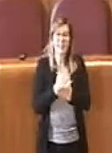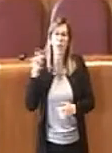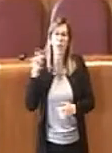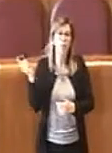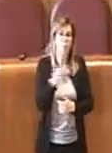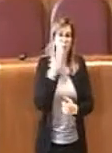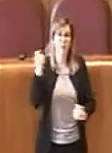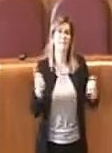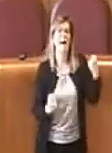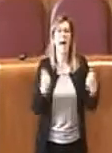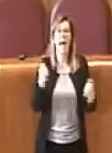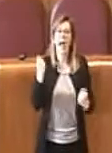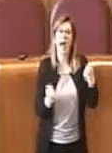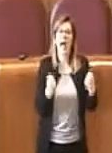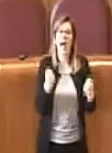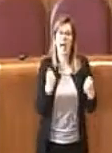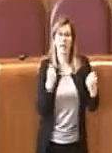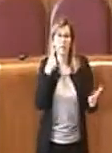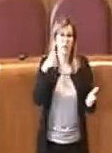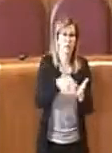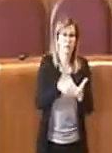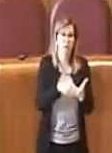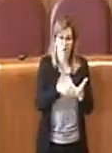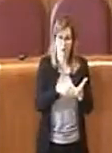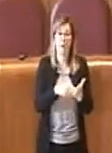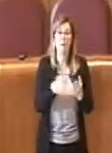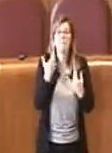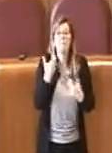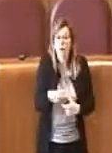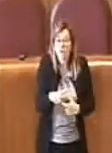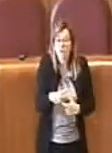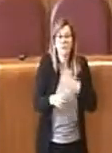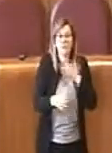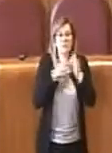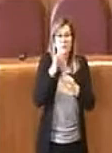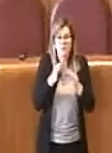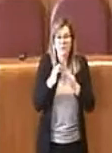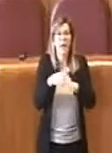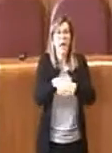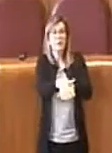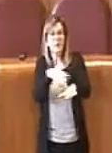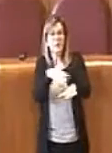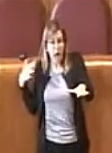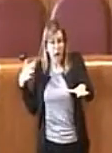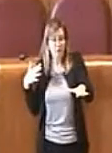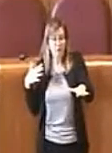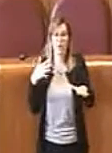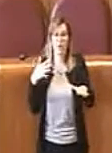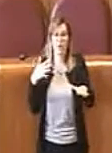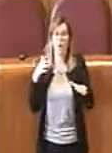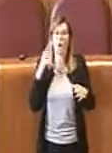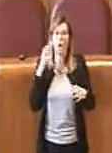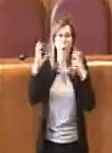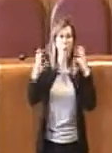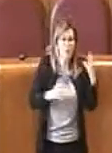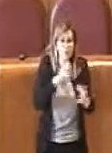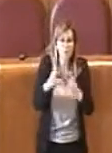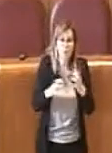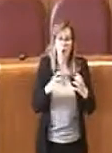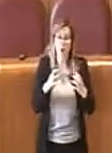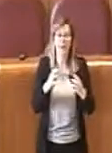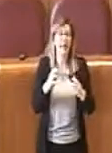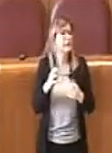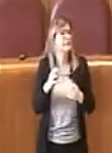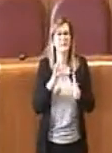utilizzare l'automobile perché questo significherebbe congestione significherebbe traffico significherebbe caos e non sarebbe una risposta